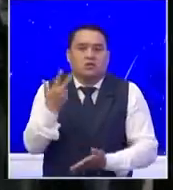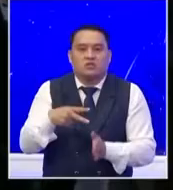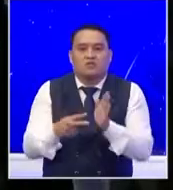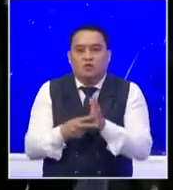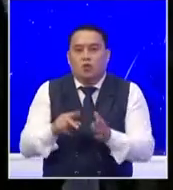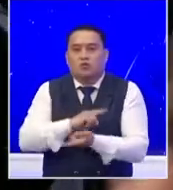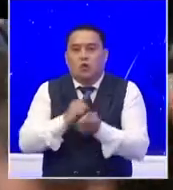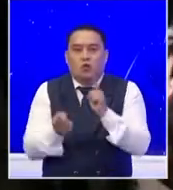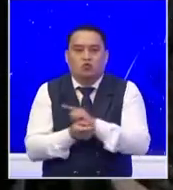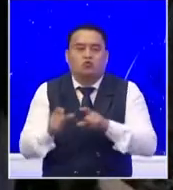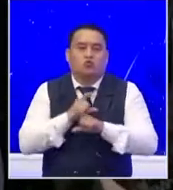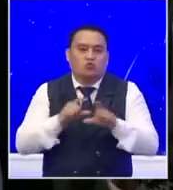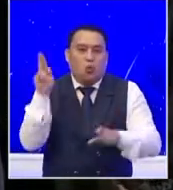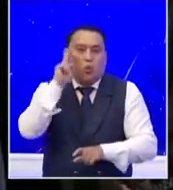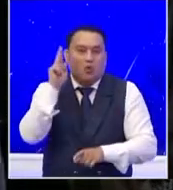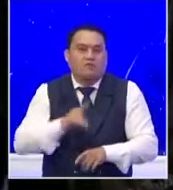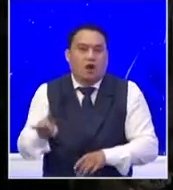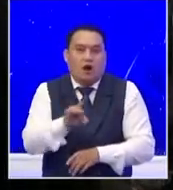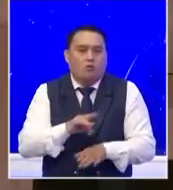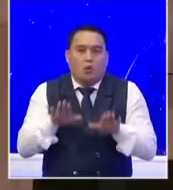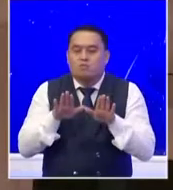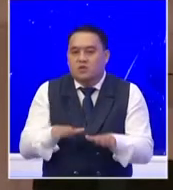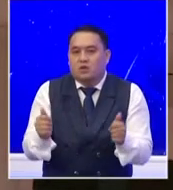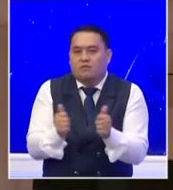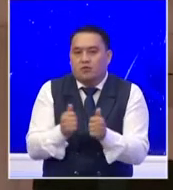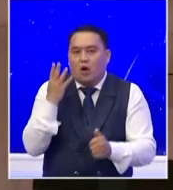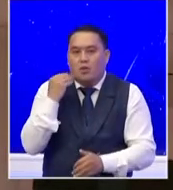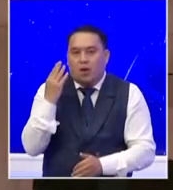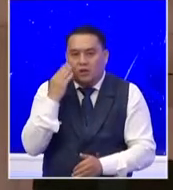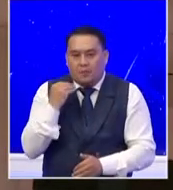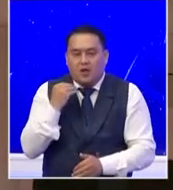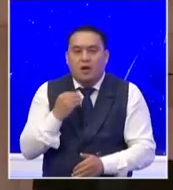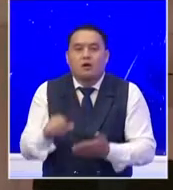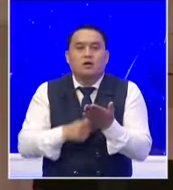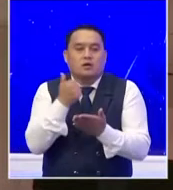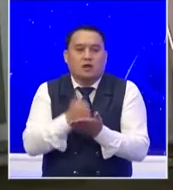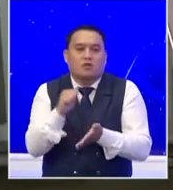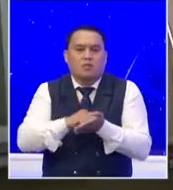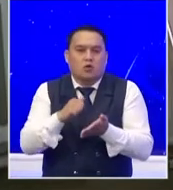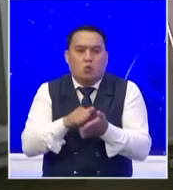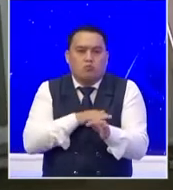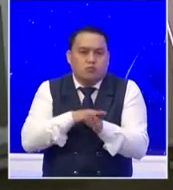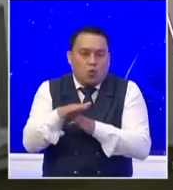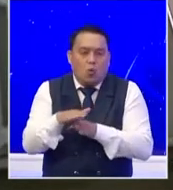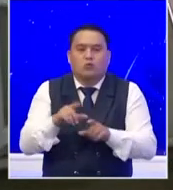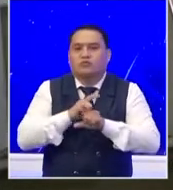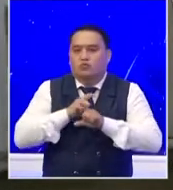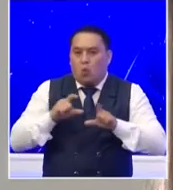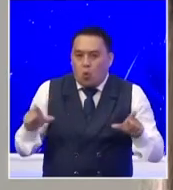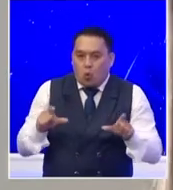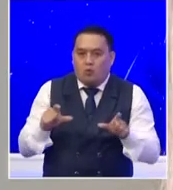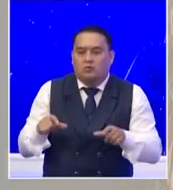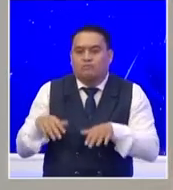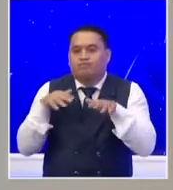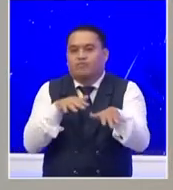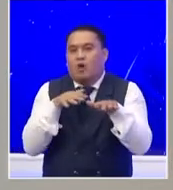38 трехсменных школ. Все они находятся в районах, расположенных вблизи города Алматы. Одной из главных причин загруженности учебных заведений является